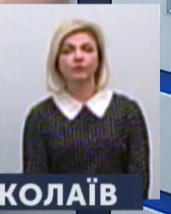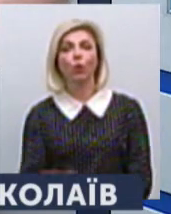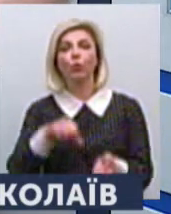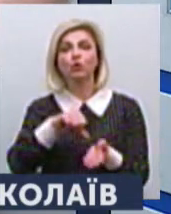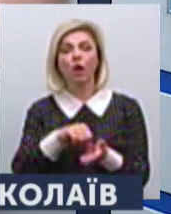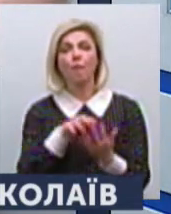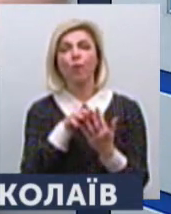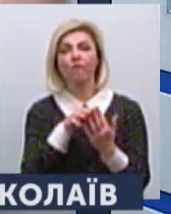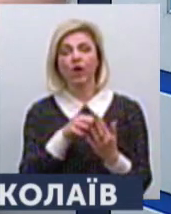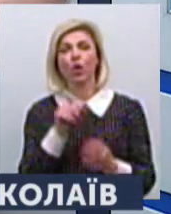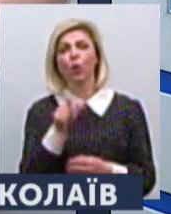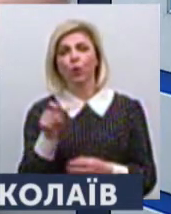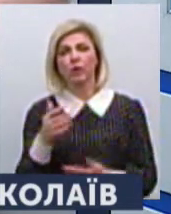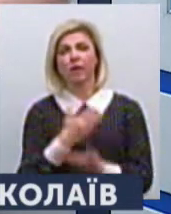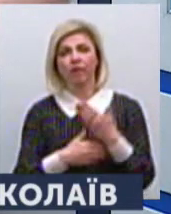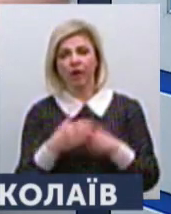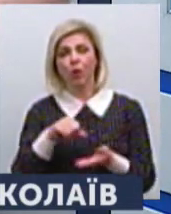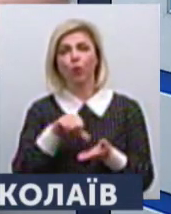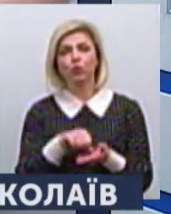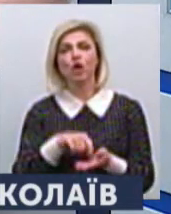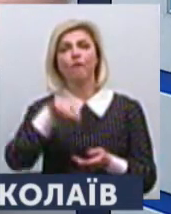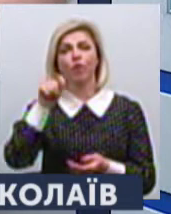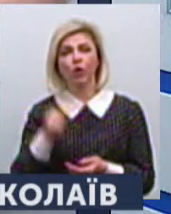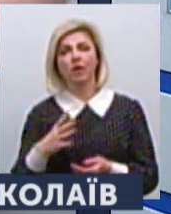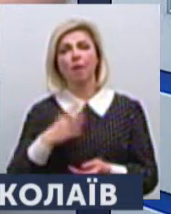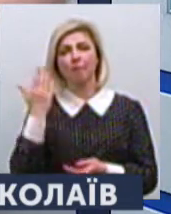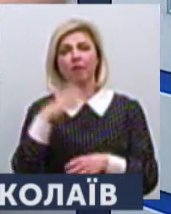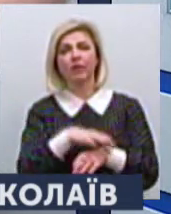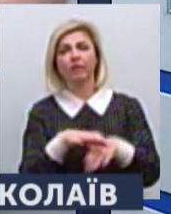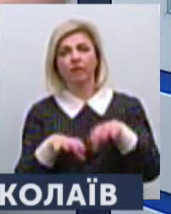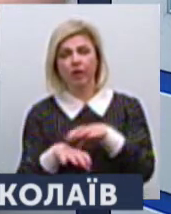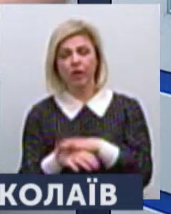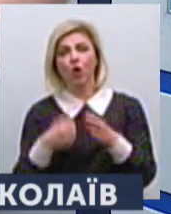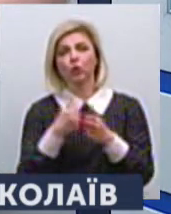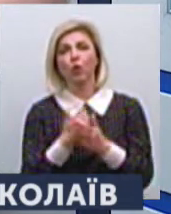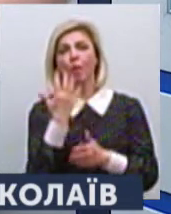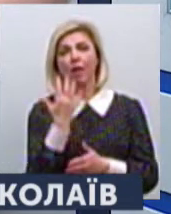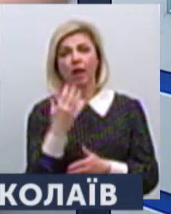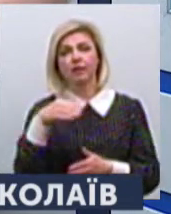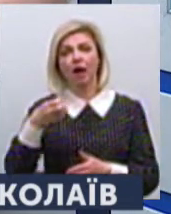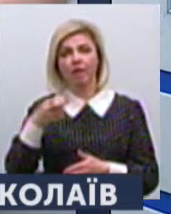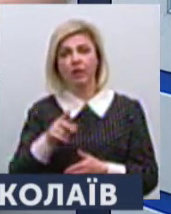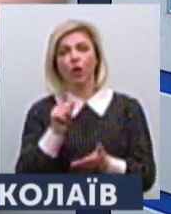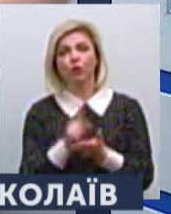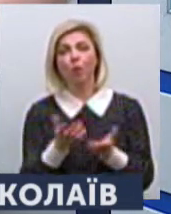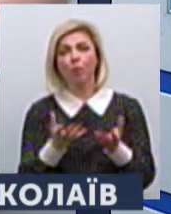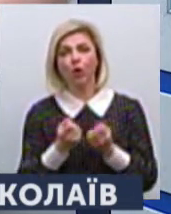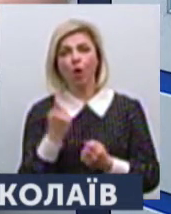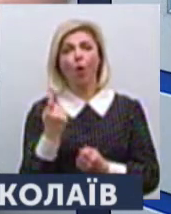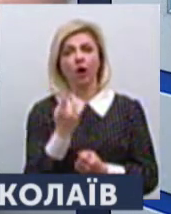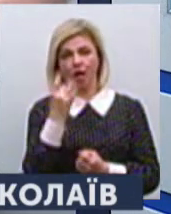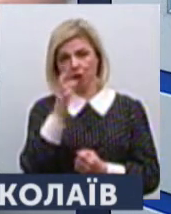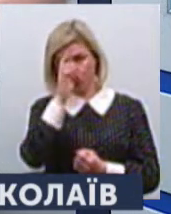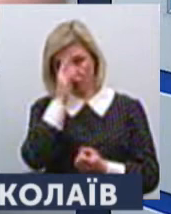Учасники бойових дій, люди з інвалідністю, учасники війни та колишні в'язні концтаборів до 5 травня мають отримати щорічну разову грошову допомогу від